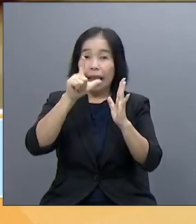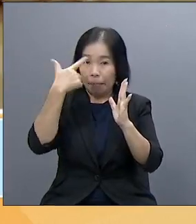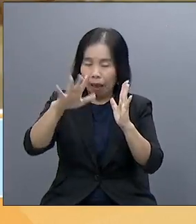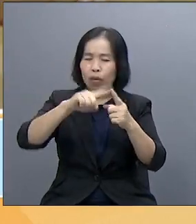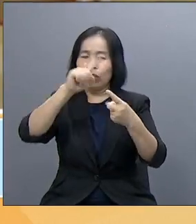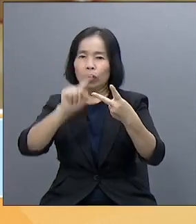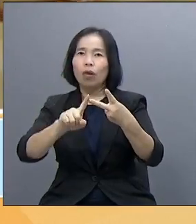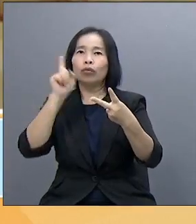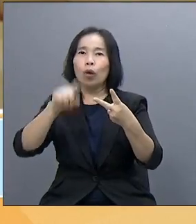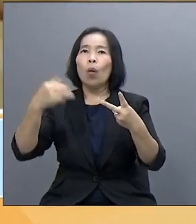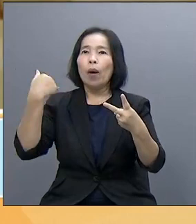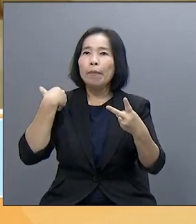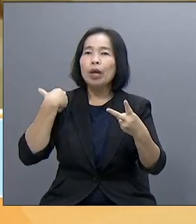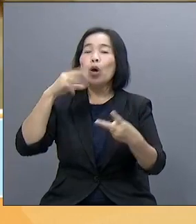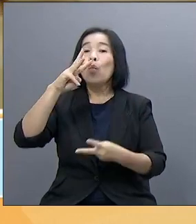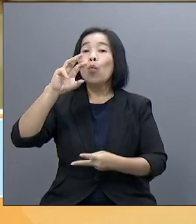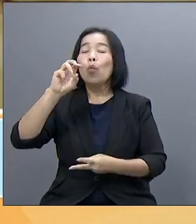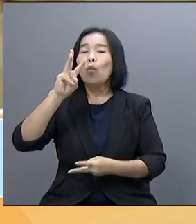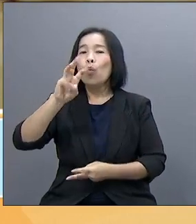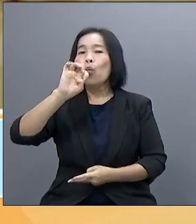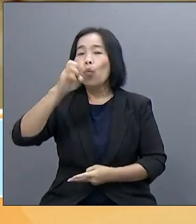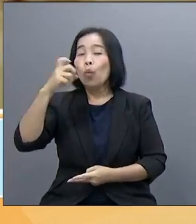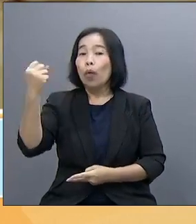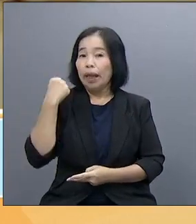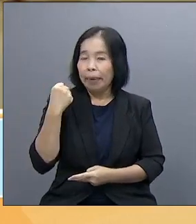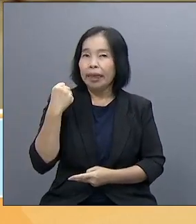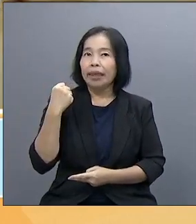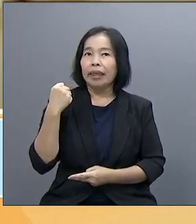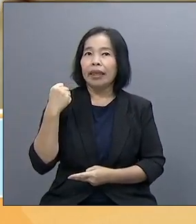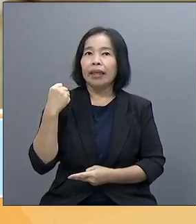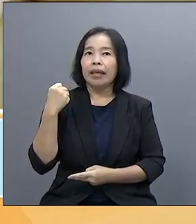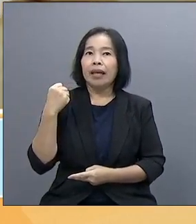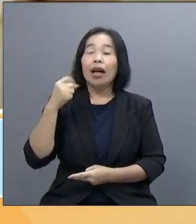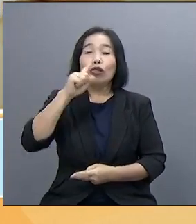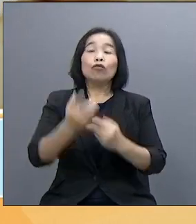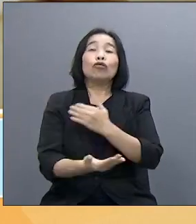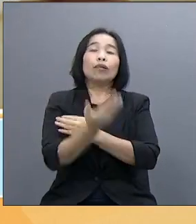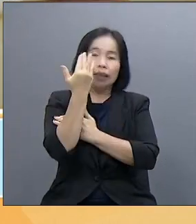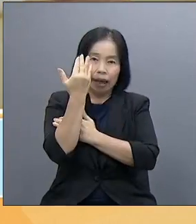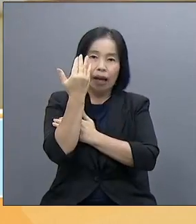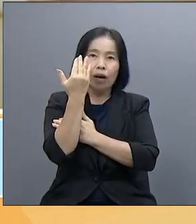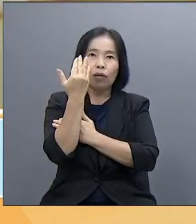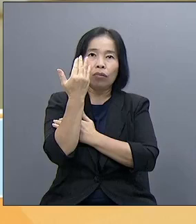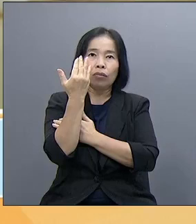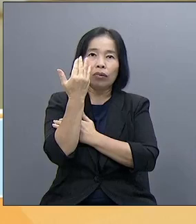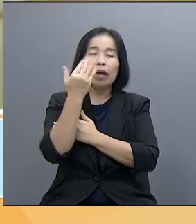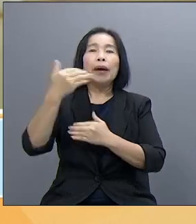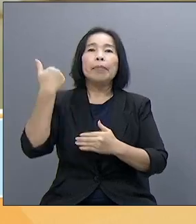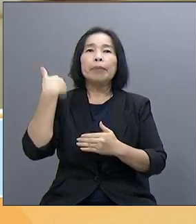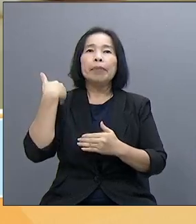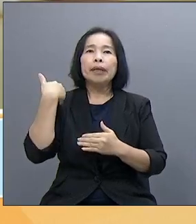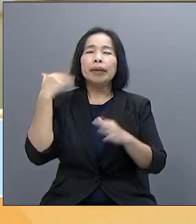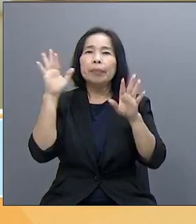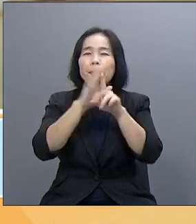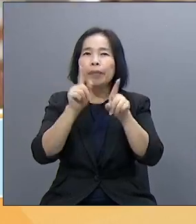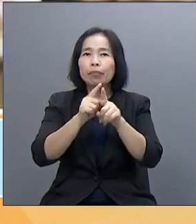ตัววิตามินดีครับตัวนี้ก็จะเป็นปกติเราก็ได้รับแสงตอนเช้า คือมันจะไปสังเคราะห์กับแสงแดด มันจะไปช่ว